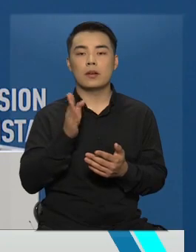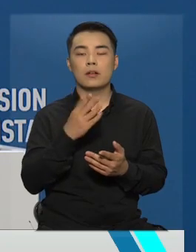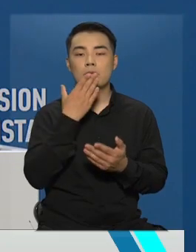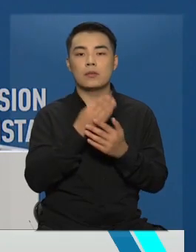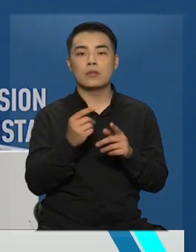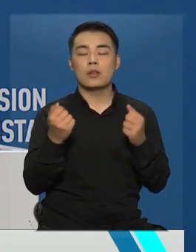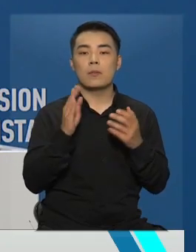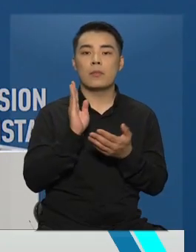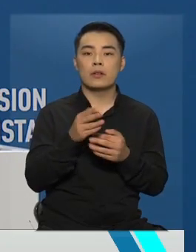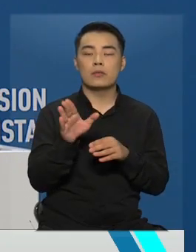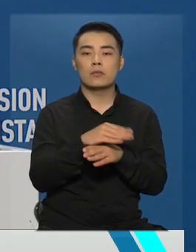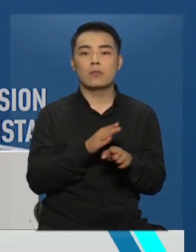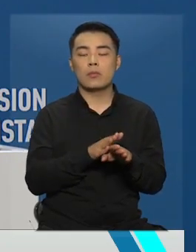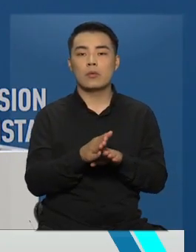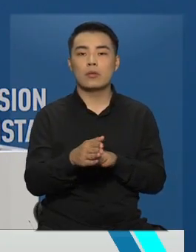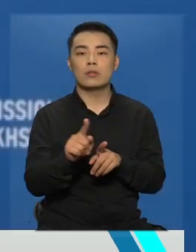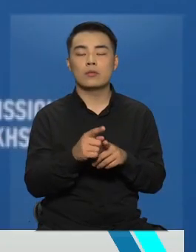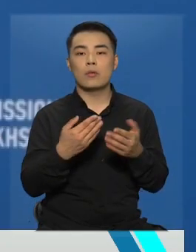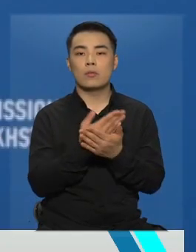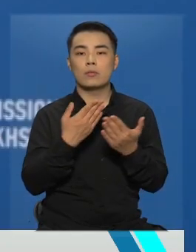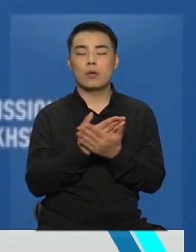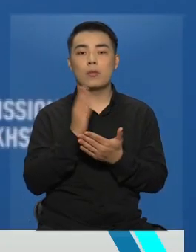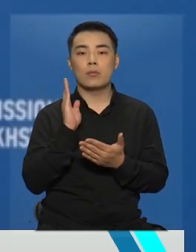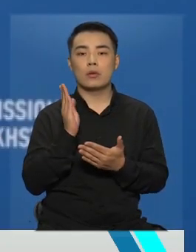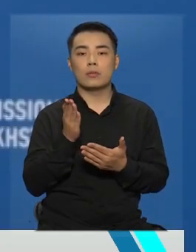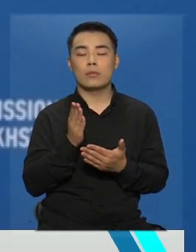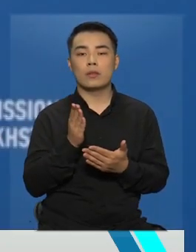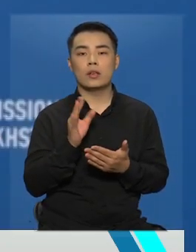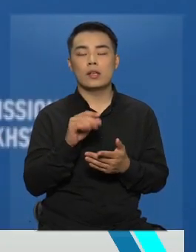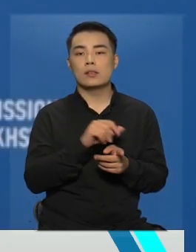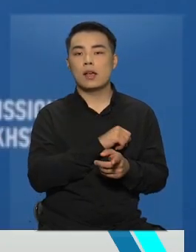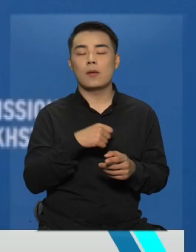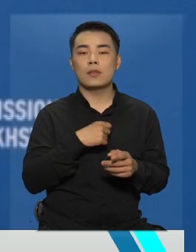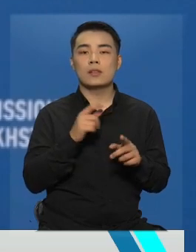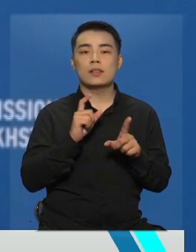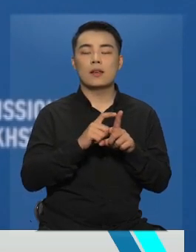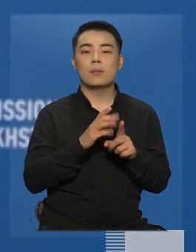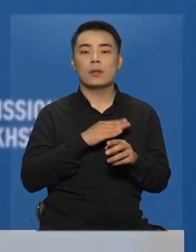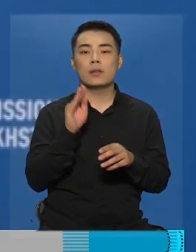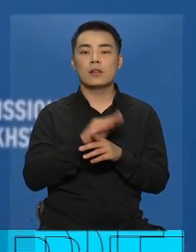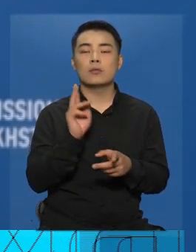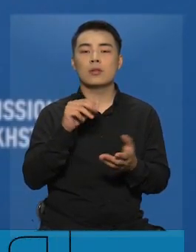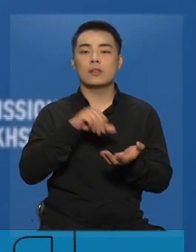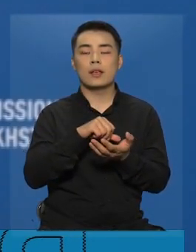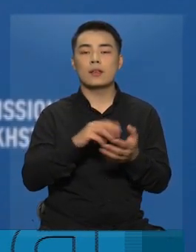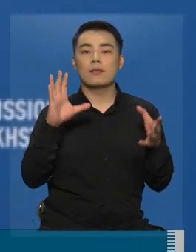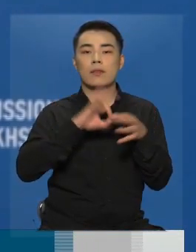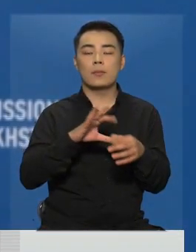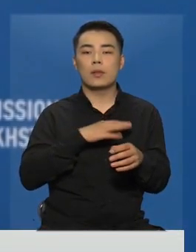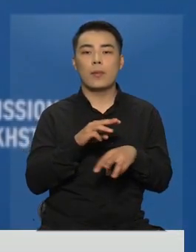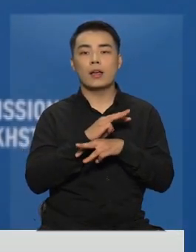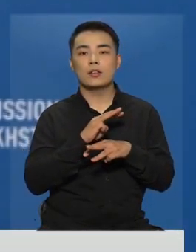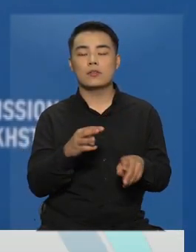гибкость и я бы сказал новая креативность Когда нам довели цифры сколько кандидатов зарегистрировано именно по